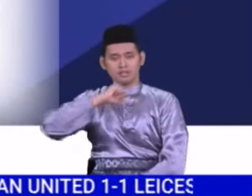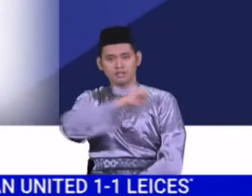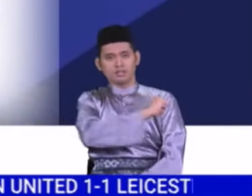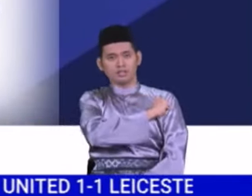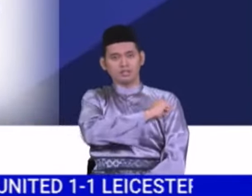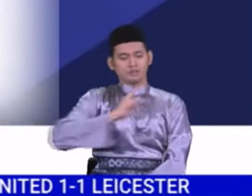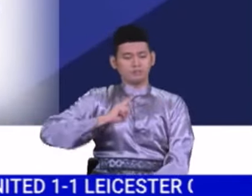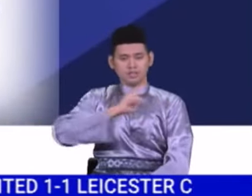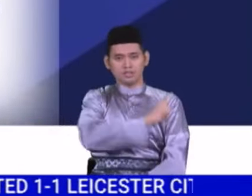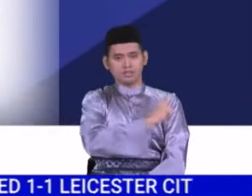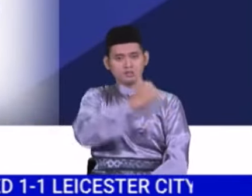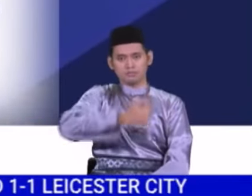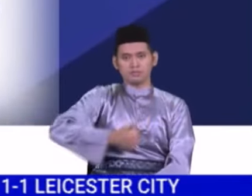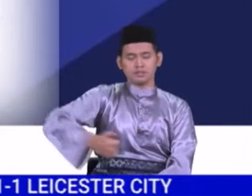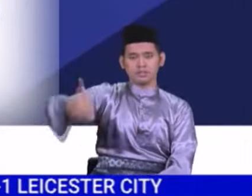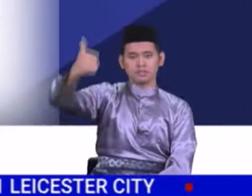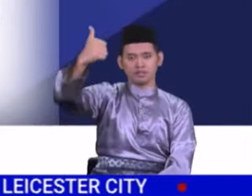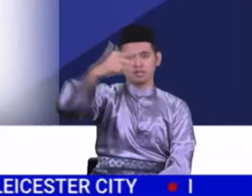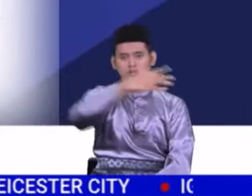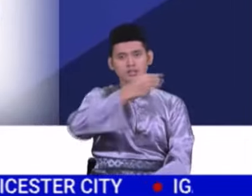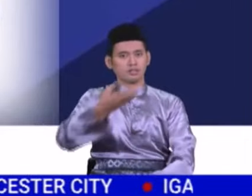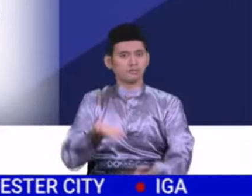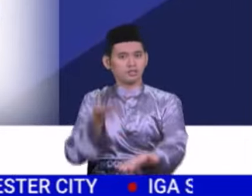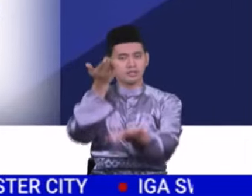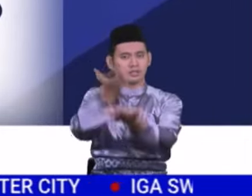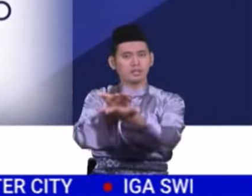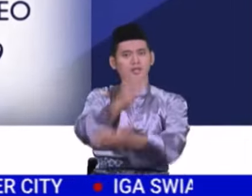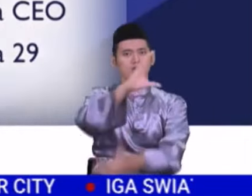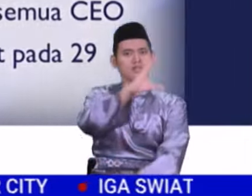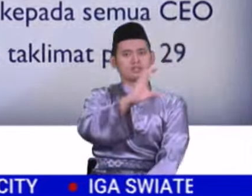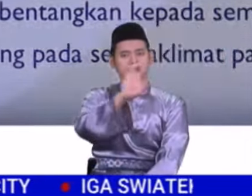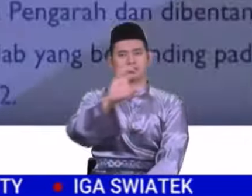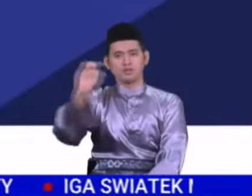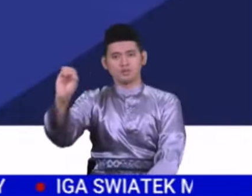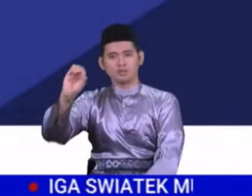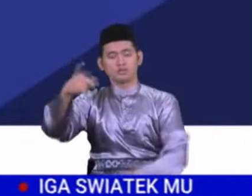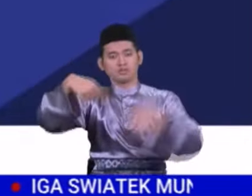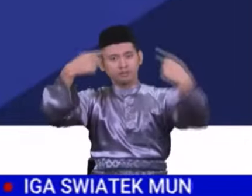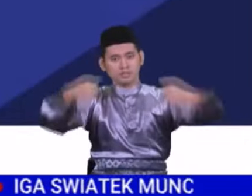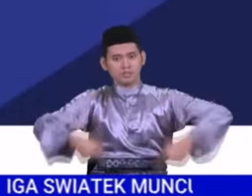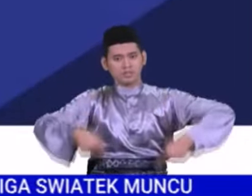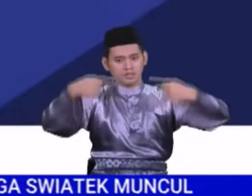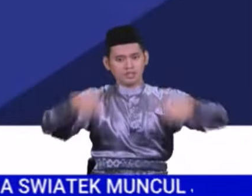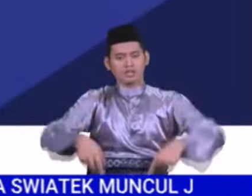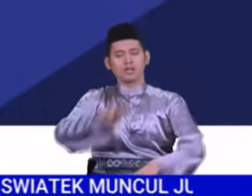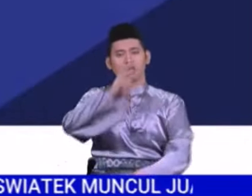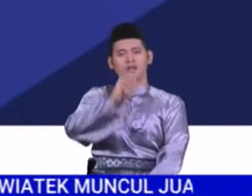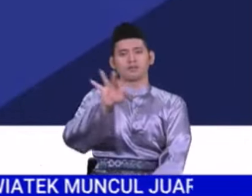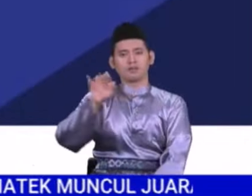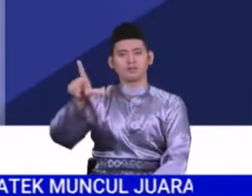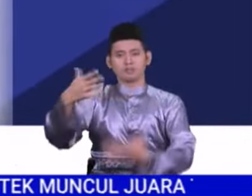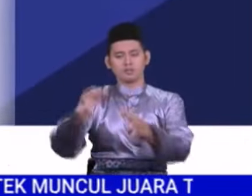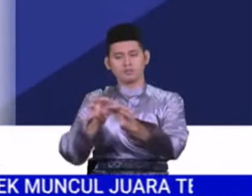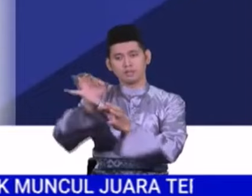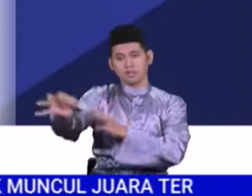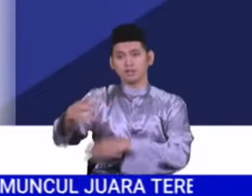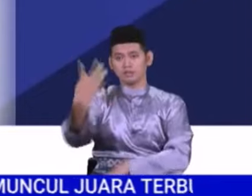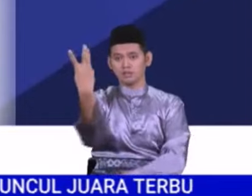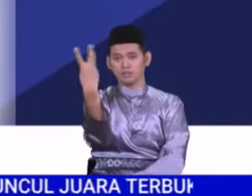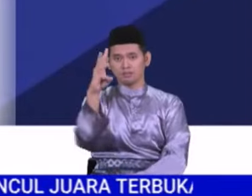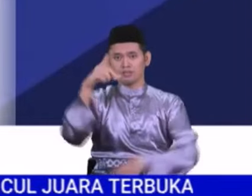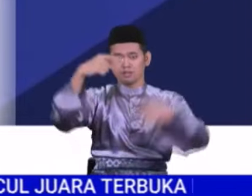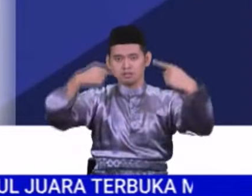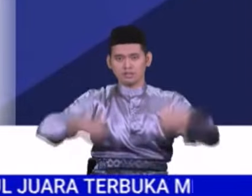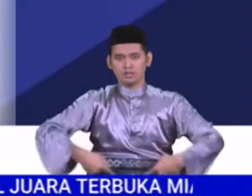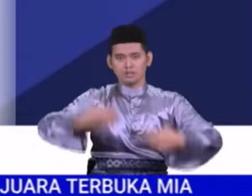pengarah serta dibentang kepada semua CEO klub bertanding tanpa Swatch email sehingga kini telah menuduh 16 perlawanan dan juga